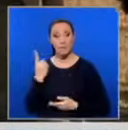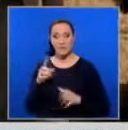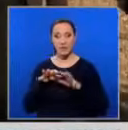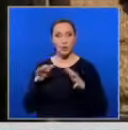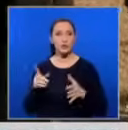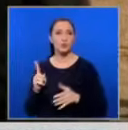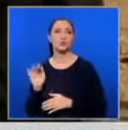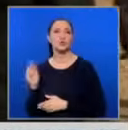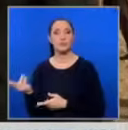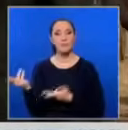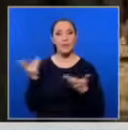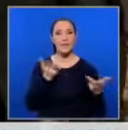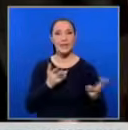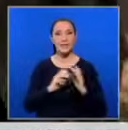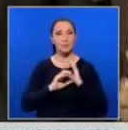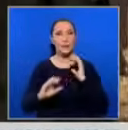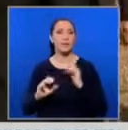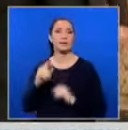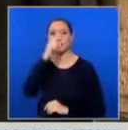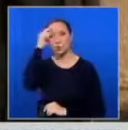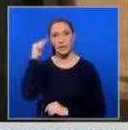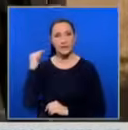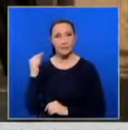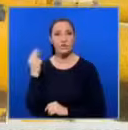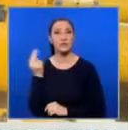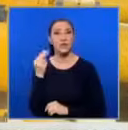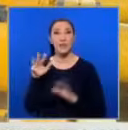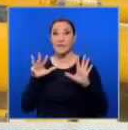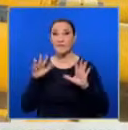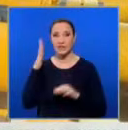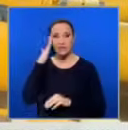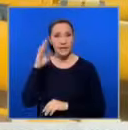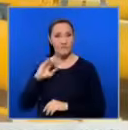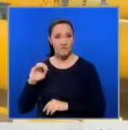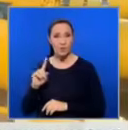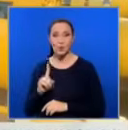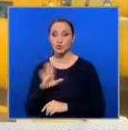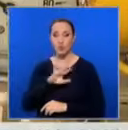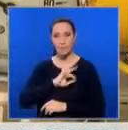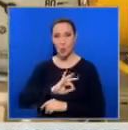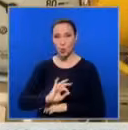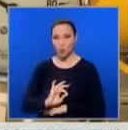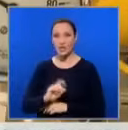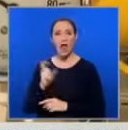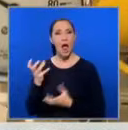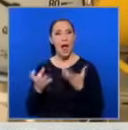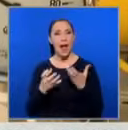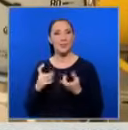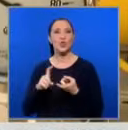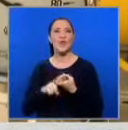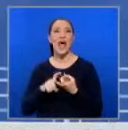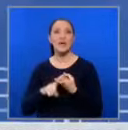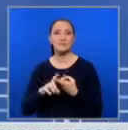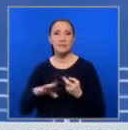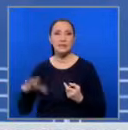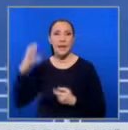количества, които ще бъдат пренесени по тръбата, са от Азербайджан. Сърбия е деветата държава в Европа, която ще получи газ от Каспийската